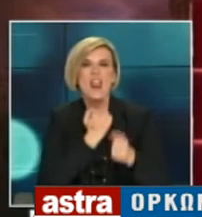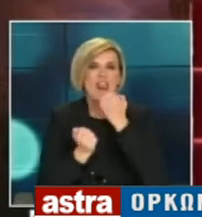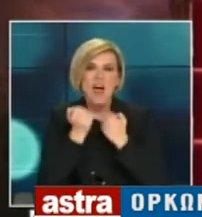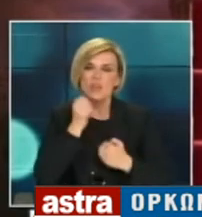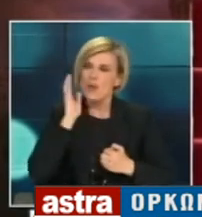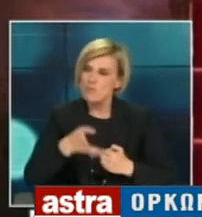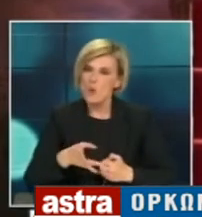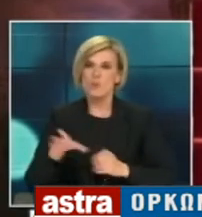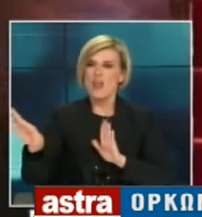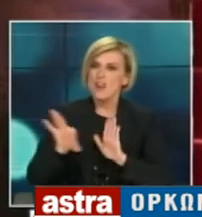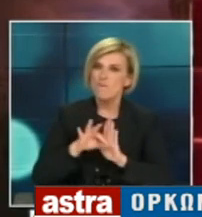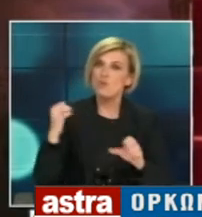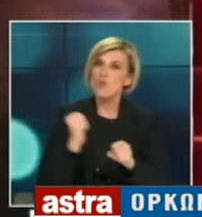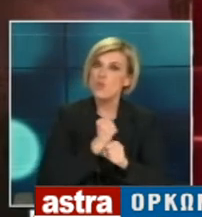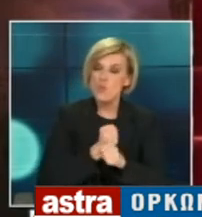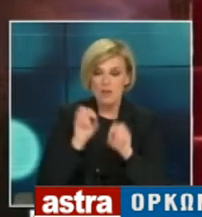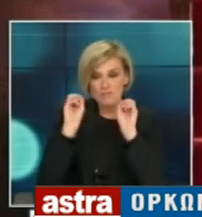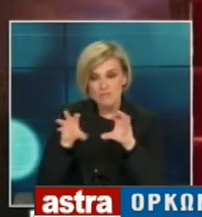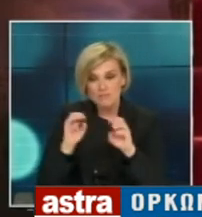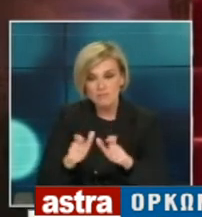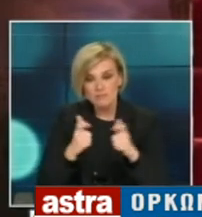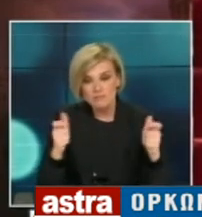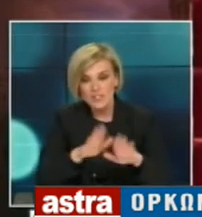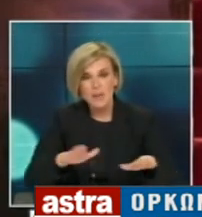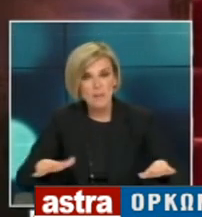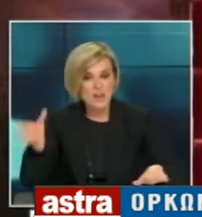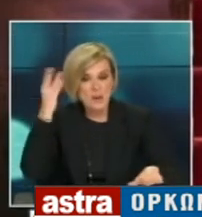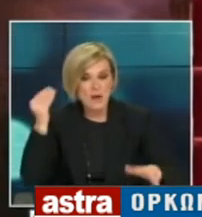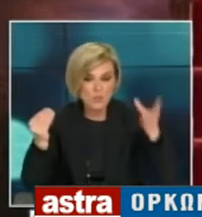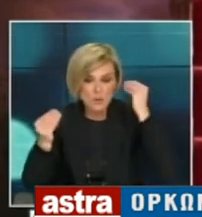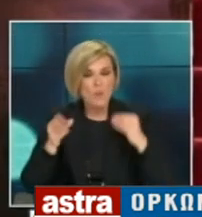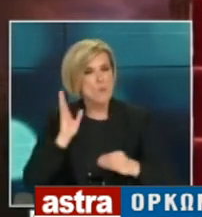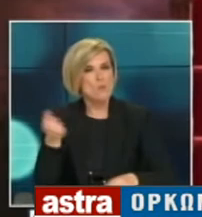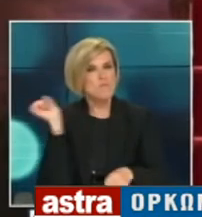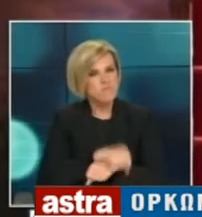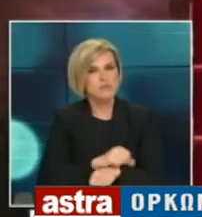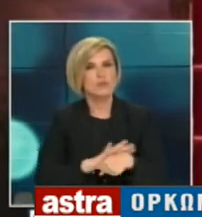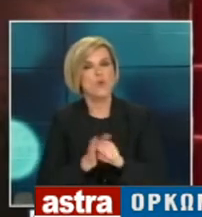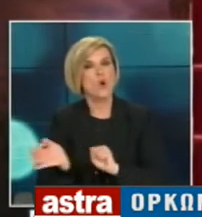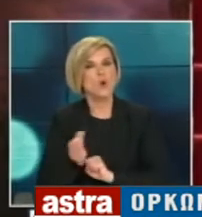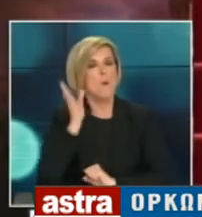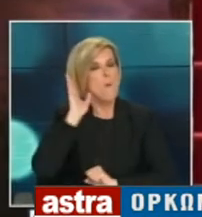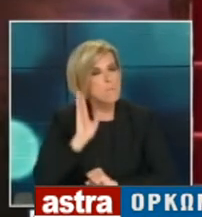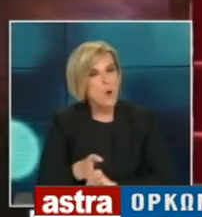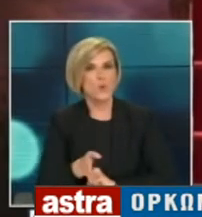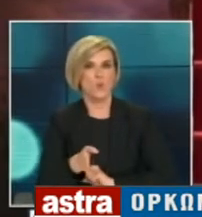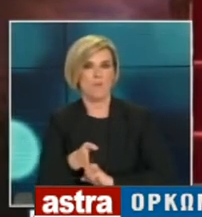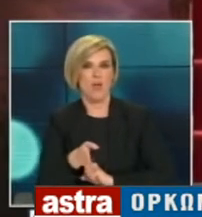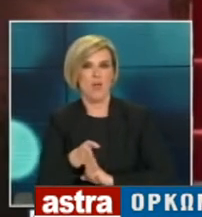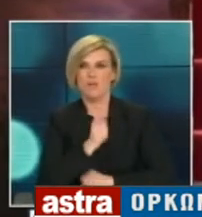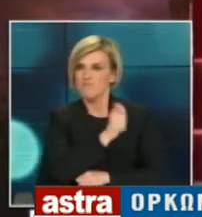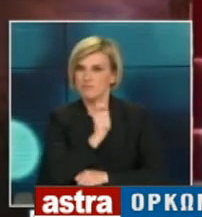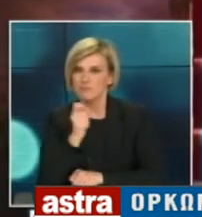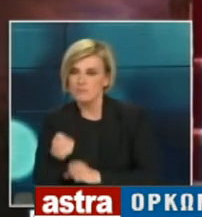τα παιδιά μας, μπορούμε να δημιουργήσουμε σχολεία, μπορούμε να υπερβούμε το θανατηφόρο ιό, μπορούμε να ανταμείψουμε τις θέσεις εργασίας και